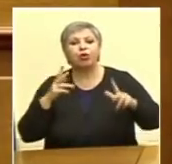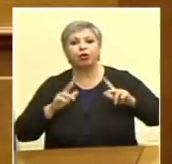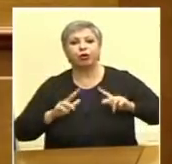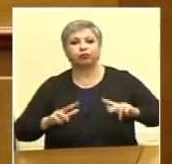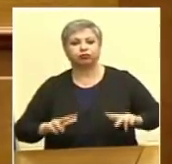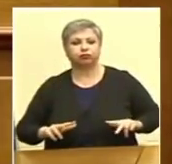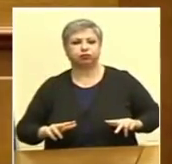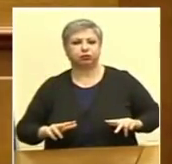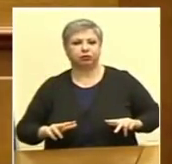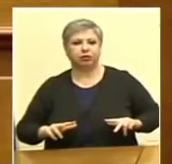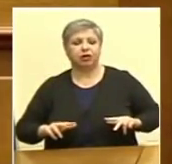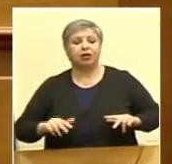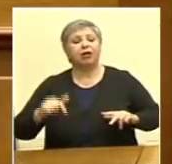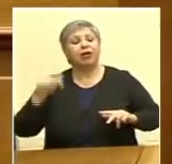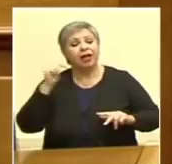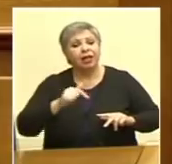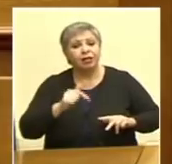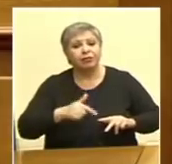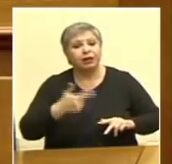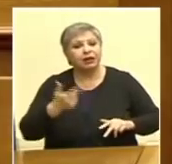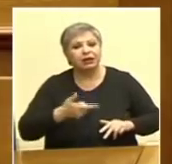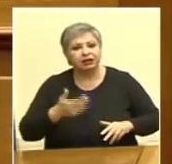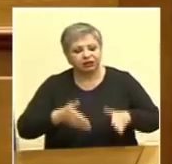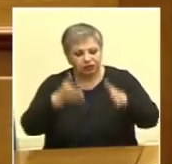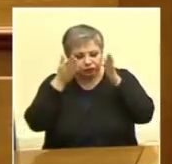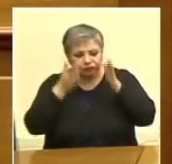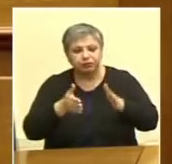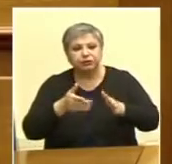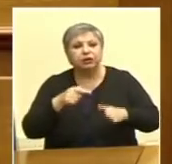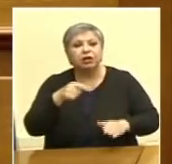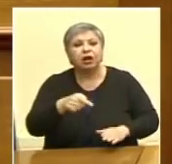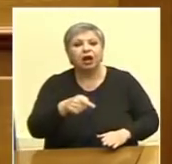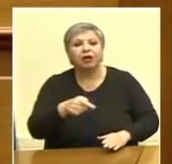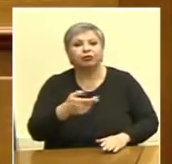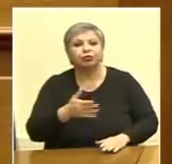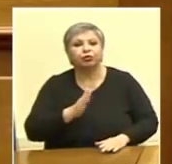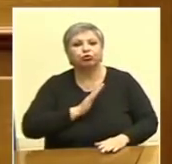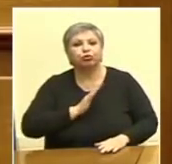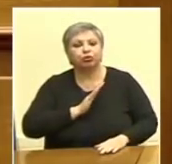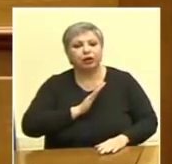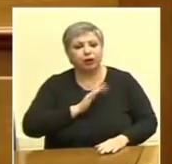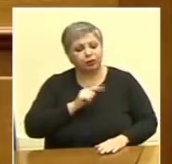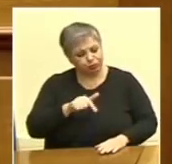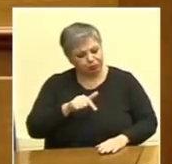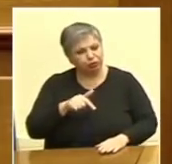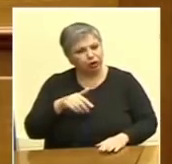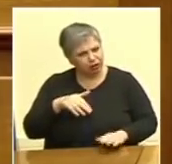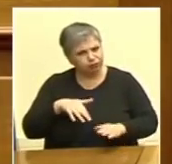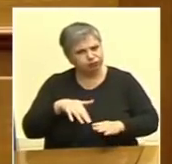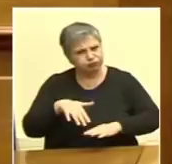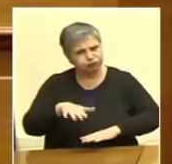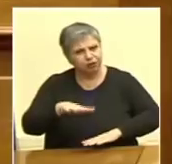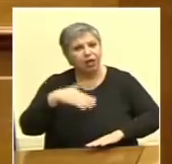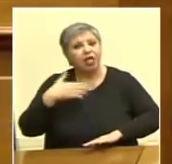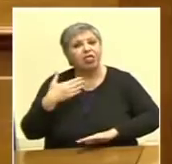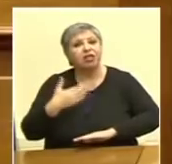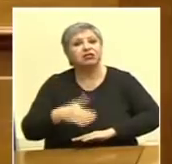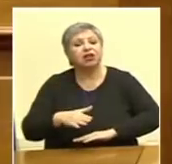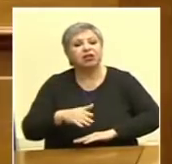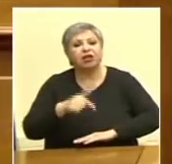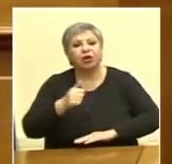Με το μυαλό σε αυτούς που τώρα που τελειώνει ο χρόνος και ιδιαίτερα στην αρχή του νέου χρόνου θα